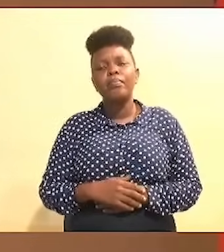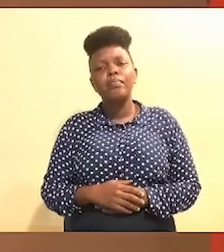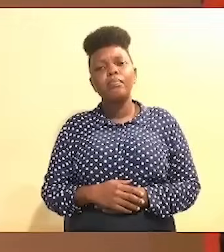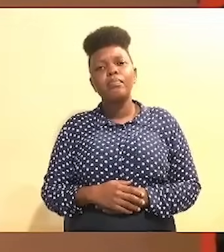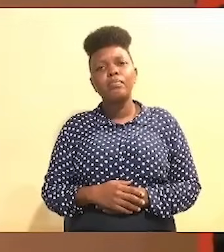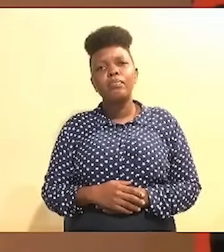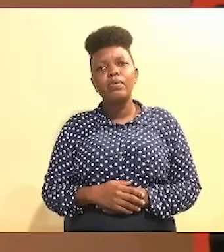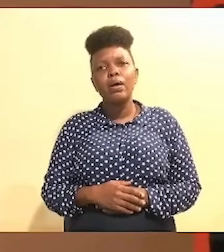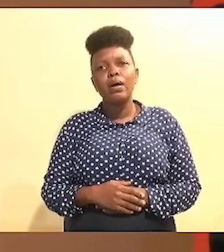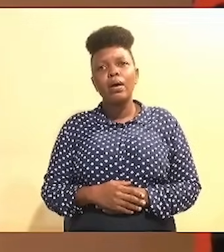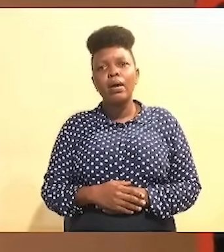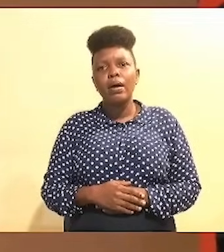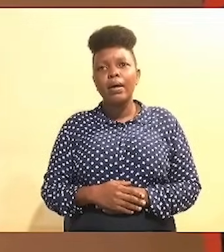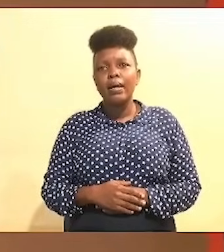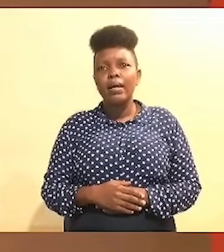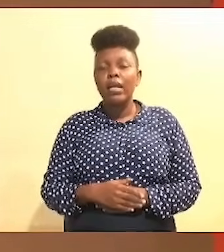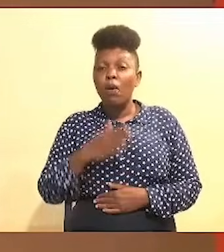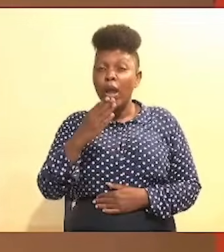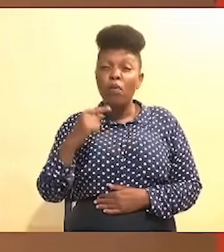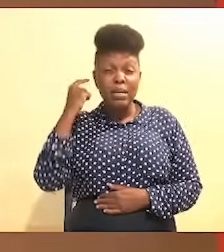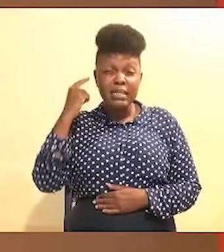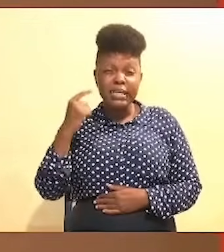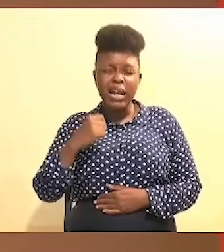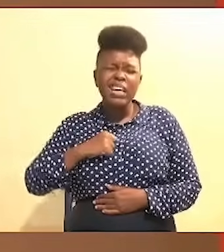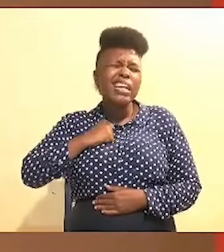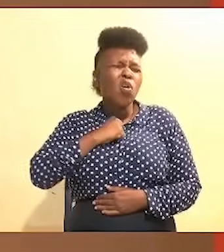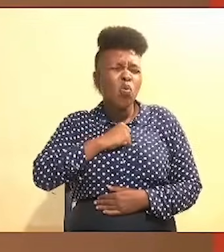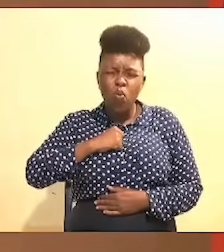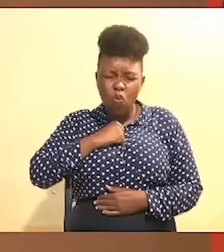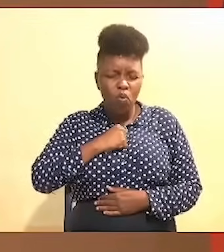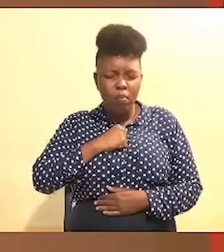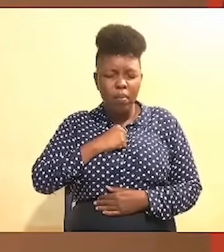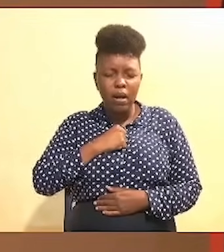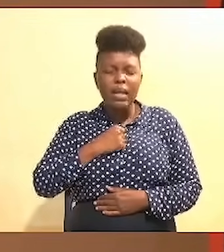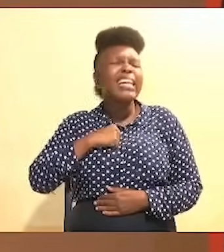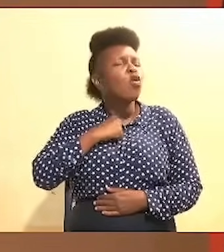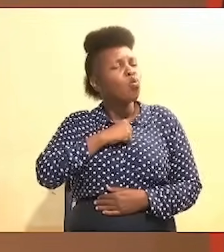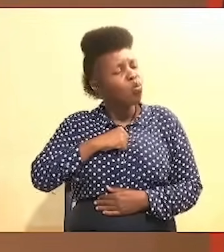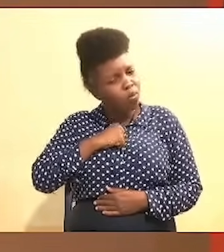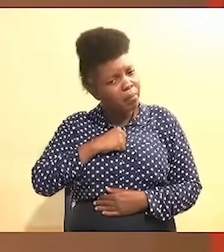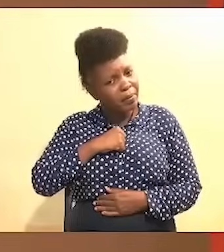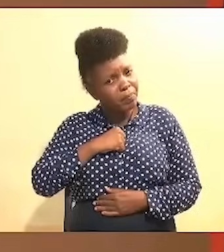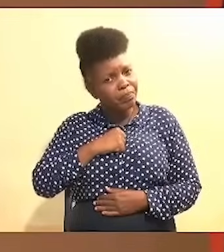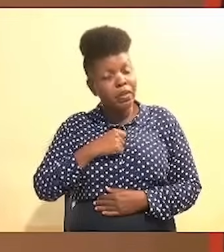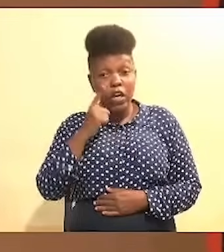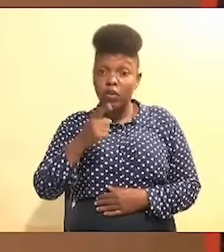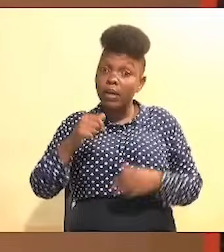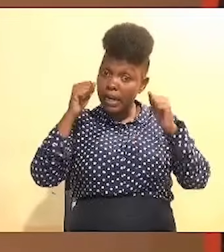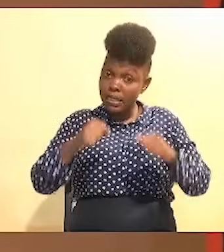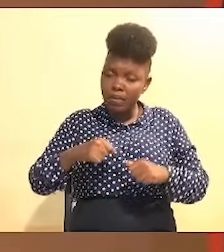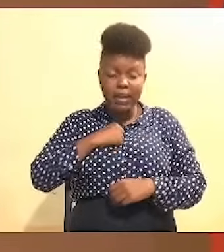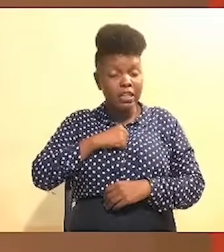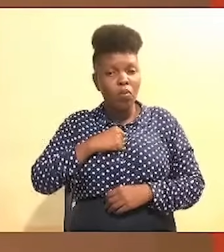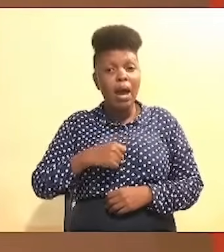Na we ni mke wako umelisikia pale, lini linakuuma ukweli, maana mna connection na mume wako. Yaani lazima itakuuma. Hiyo ni lazima, hata kama mna